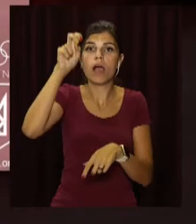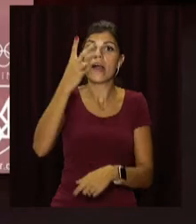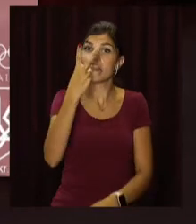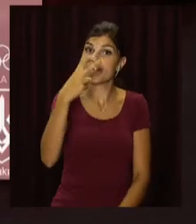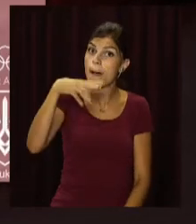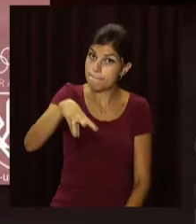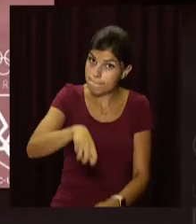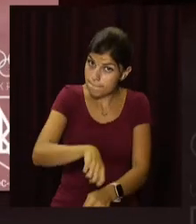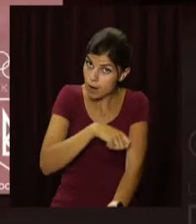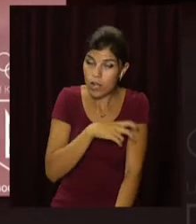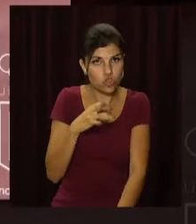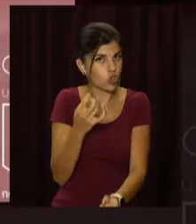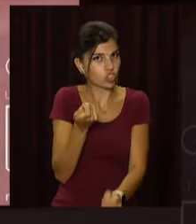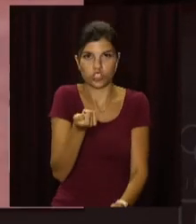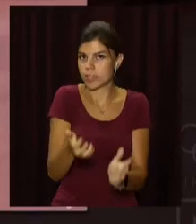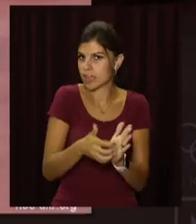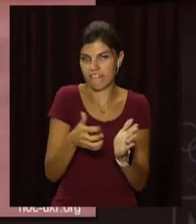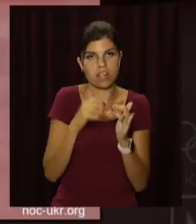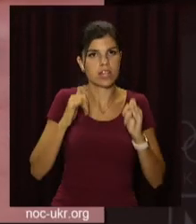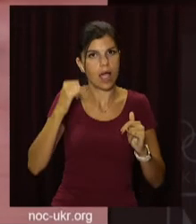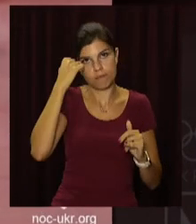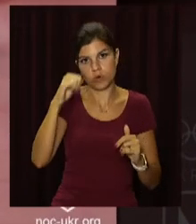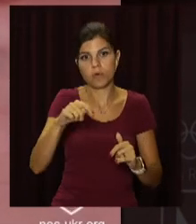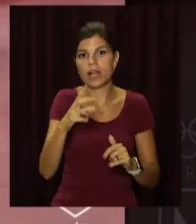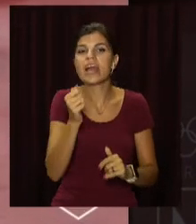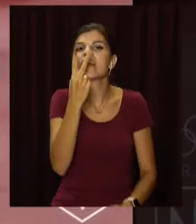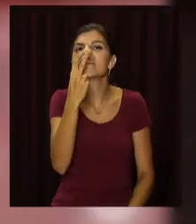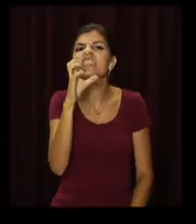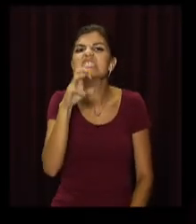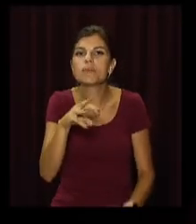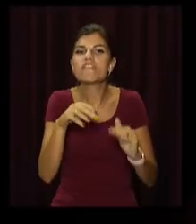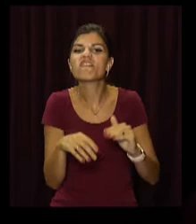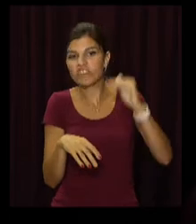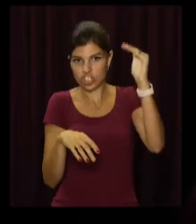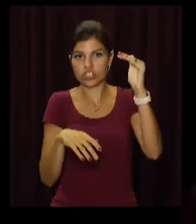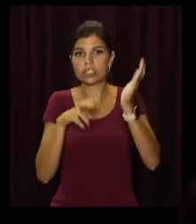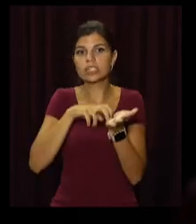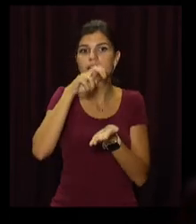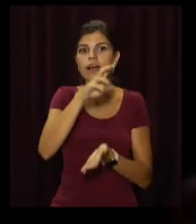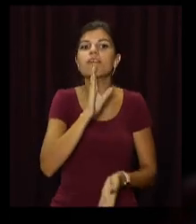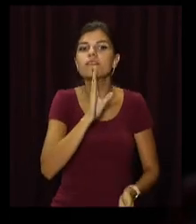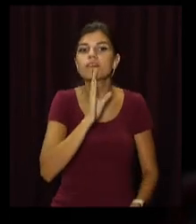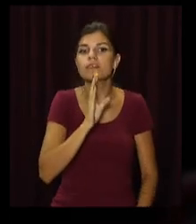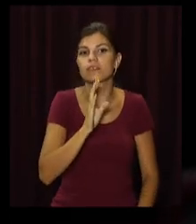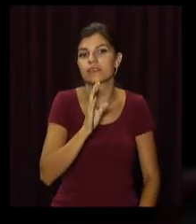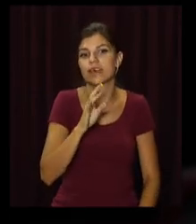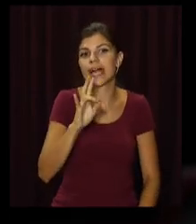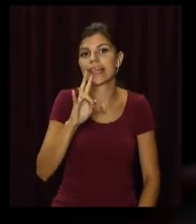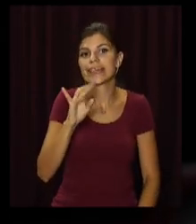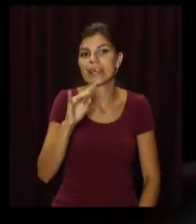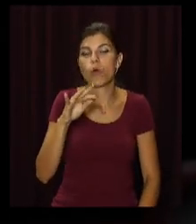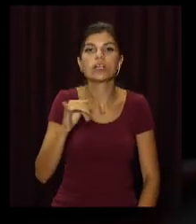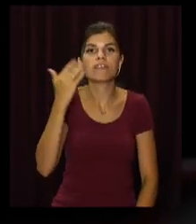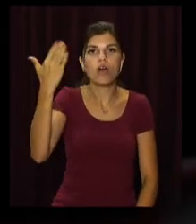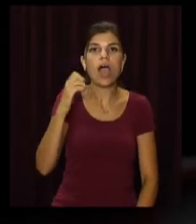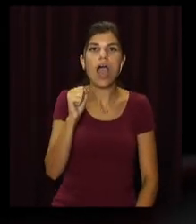метри. Однак цього не вистачило для перемоги. На 2 сантиметри вище за Ярославу стрибнула Нікола Макдермот з